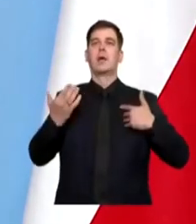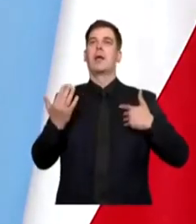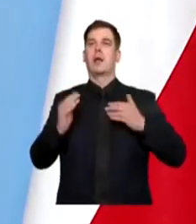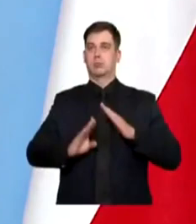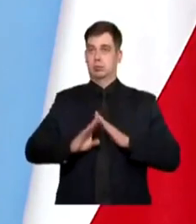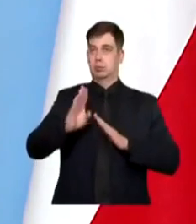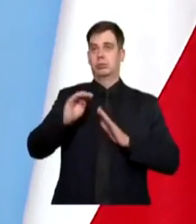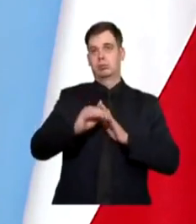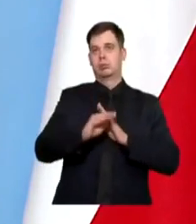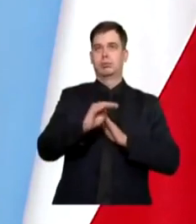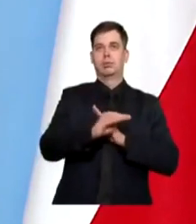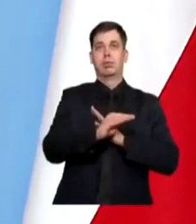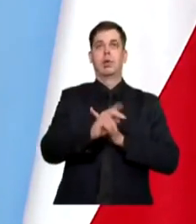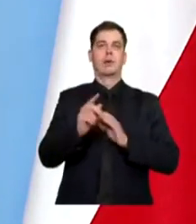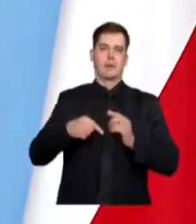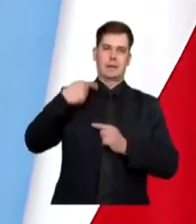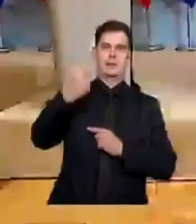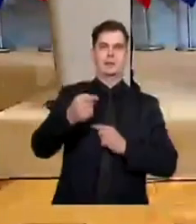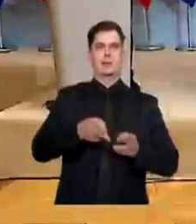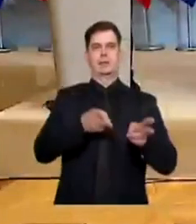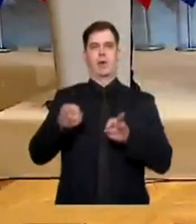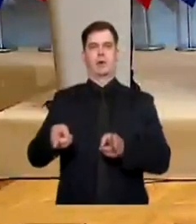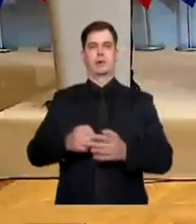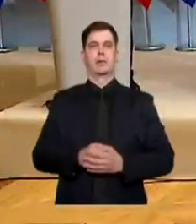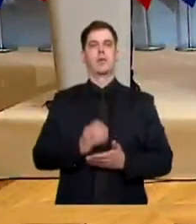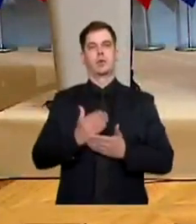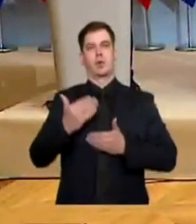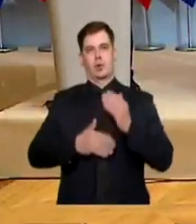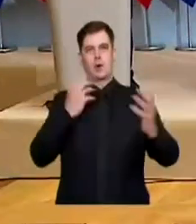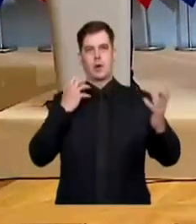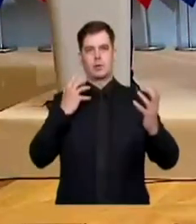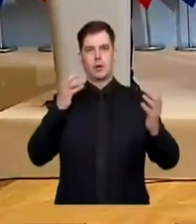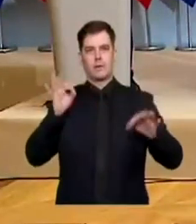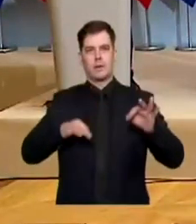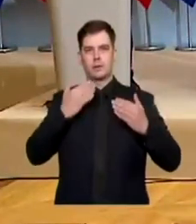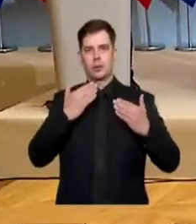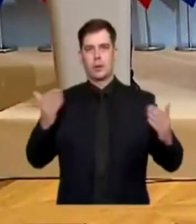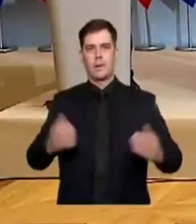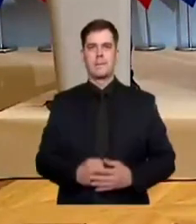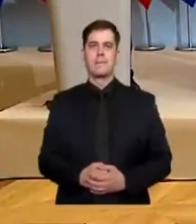o kolejnych terminach. Dziękuję bardzo. Na tym kończymy dzisiejszą konferencję. Dziękuję.